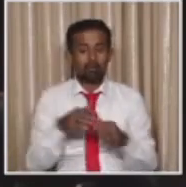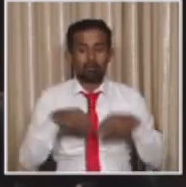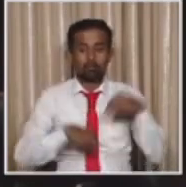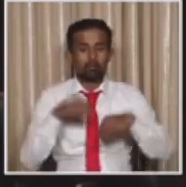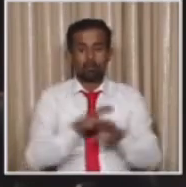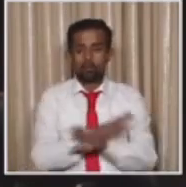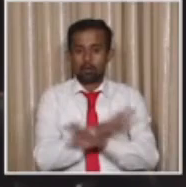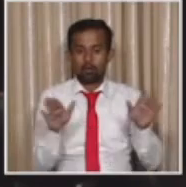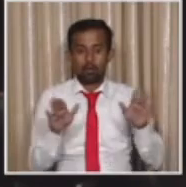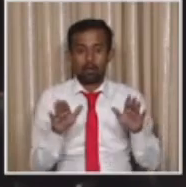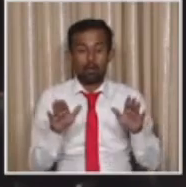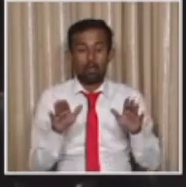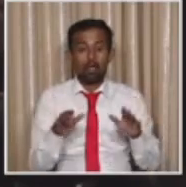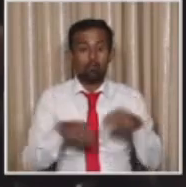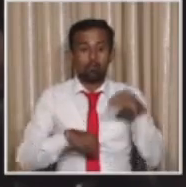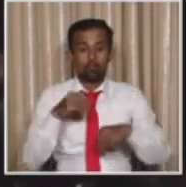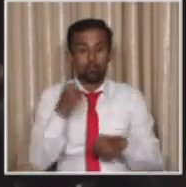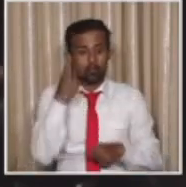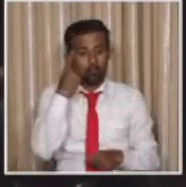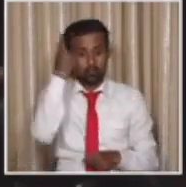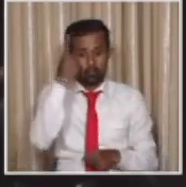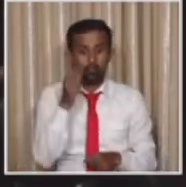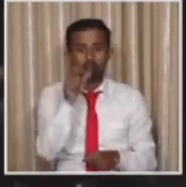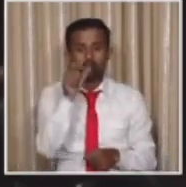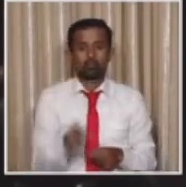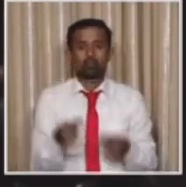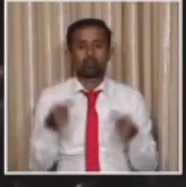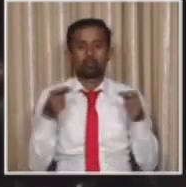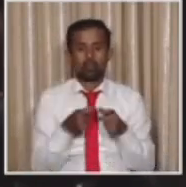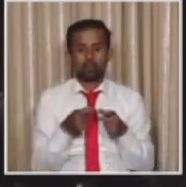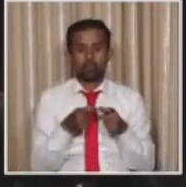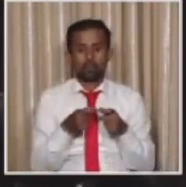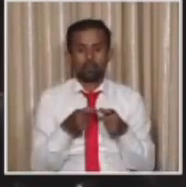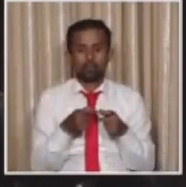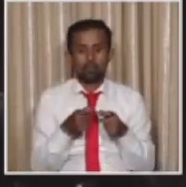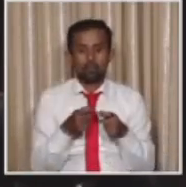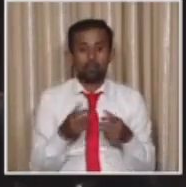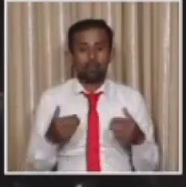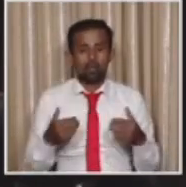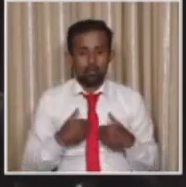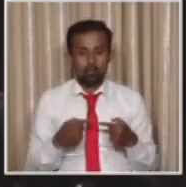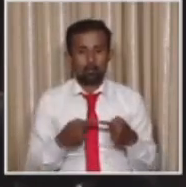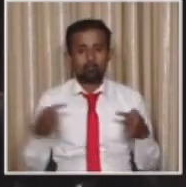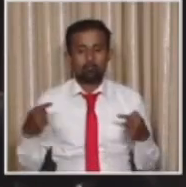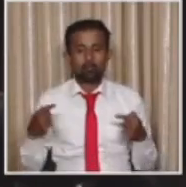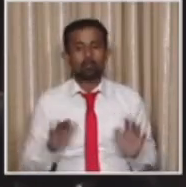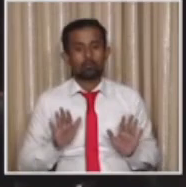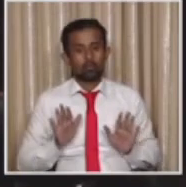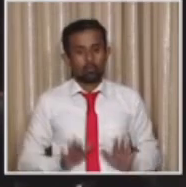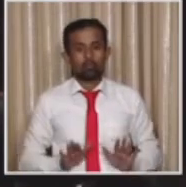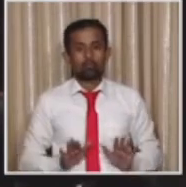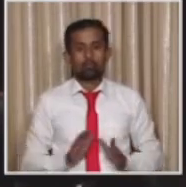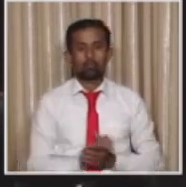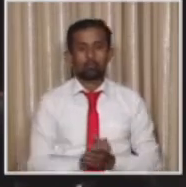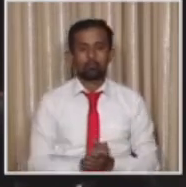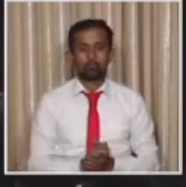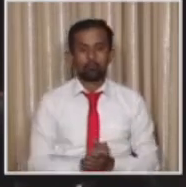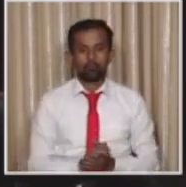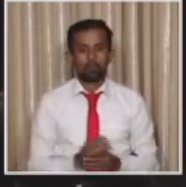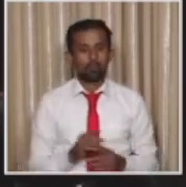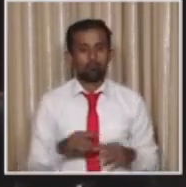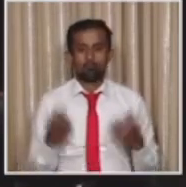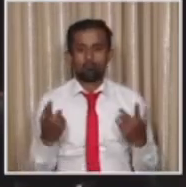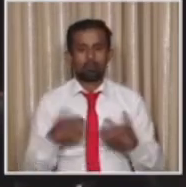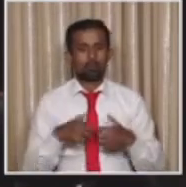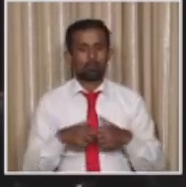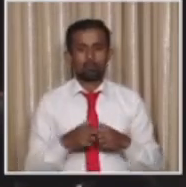කරන්නේ. අපි දේශපාලනය කරන්නේ උගත් බුද්ධිමත් මිනිස්සුත් එක්ක. ඒ නිසා මම කියන්න කැමති ඒක නිසා තමයි අපි අද විපක්ෂෙලා ඉන්නේ. හරි? ඒ නිසා වෙන කිසි ගැටලුවක්